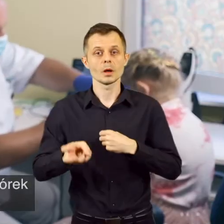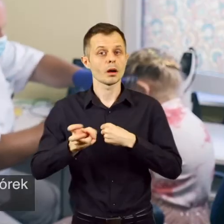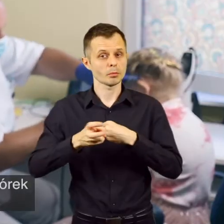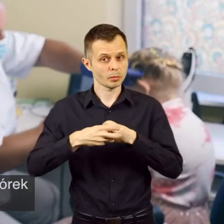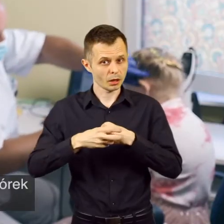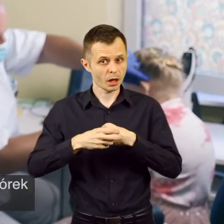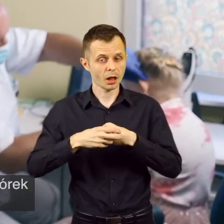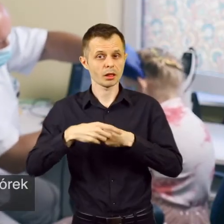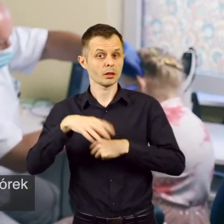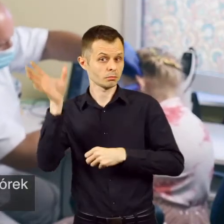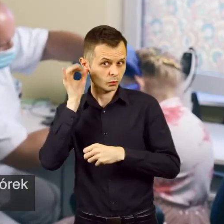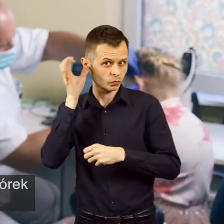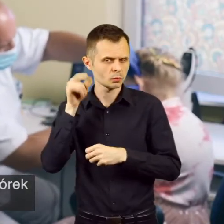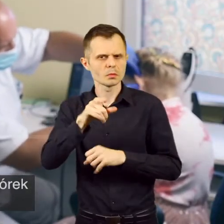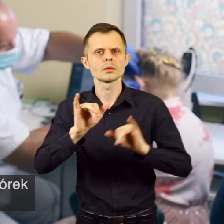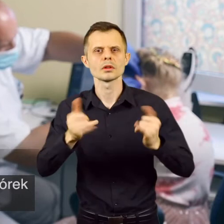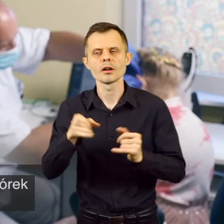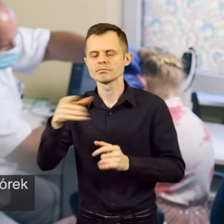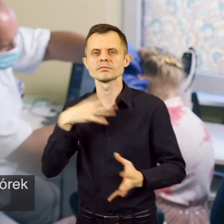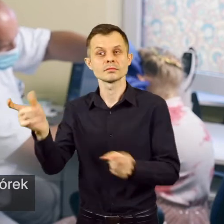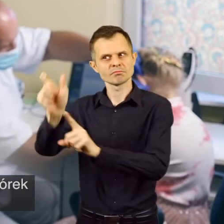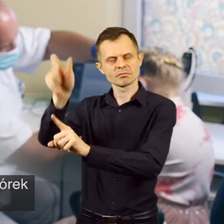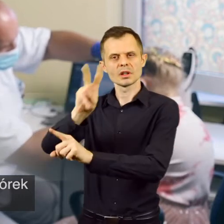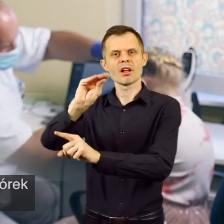Badanie otoemisji akustycznej opiera